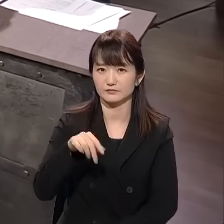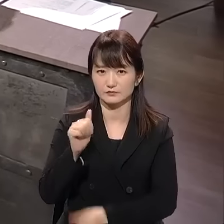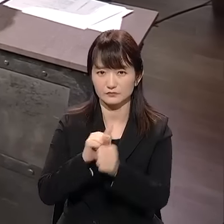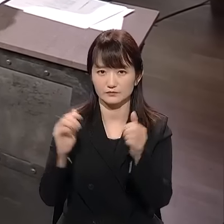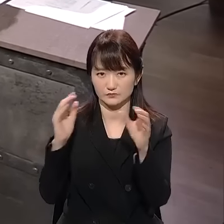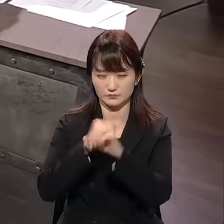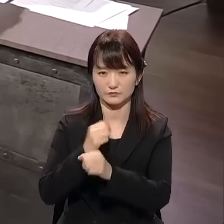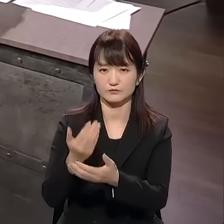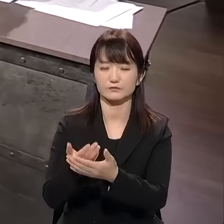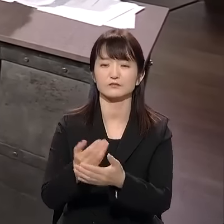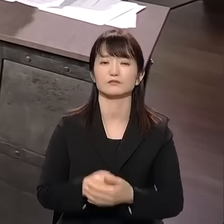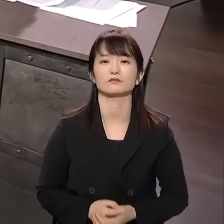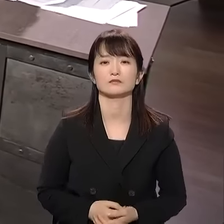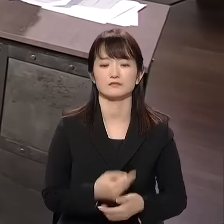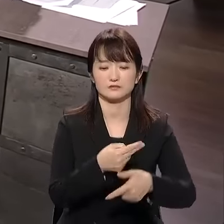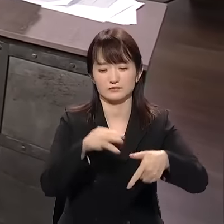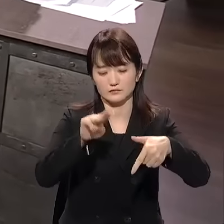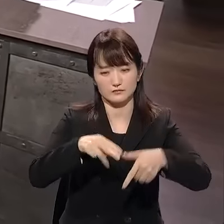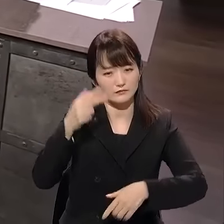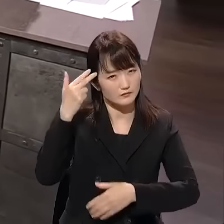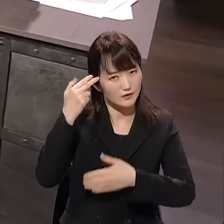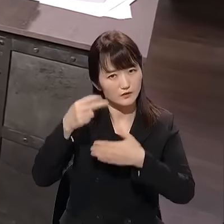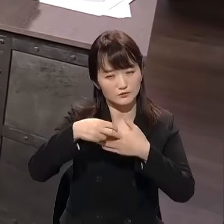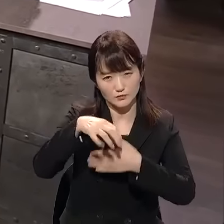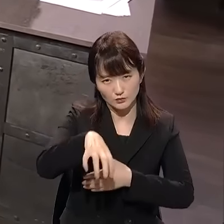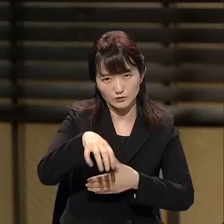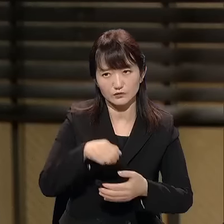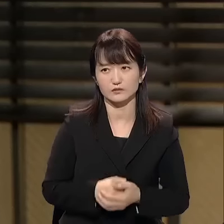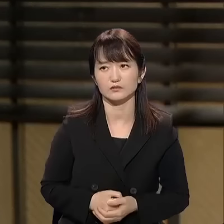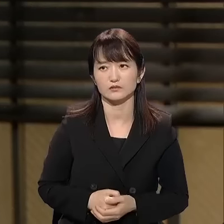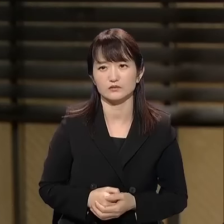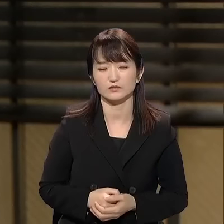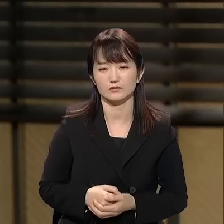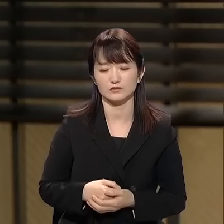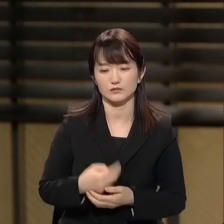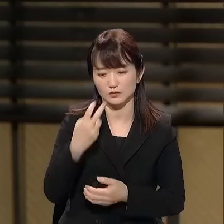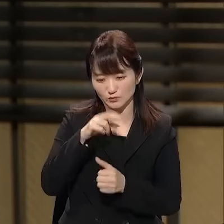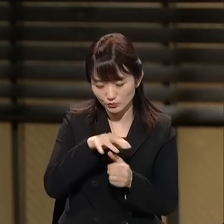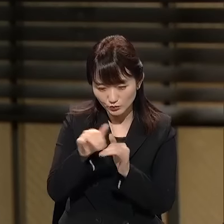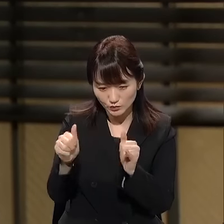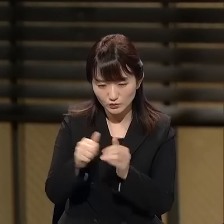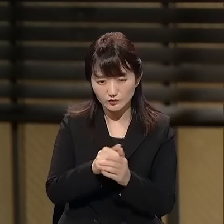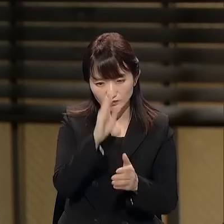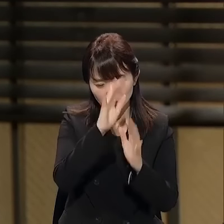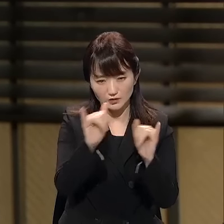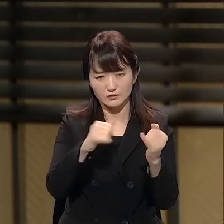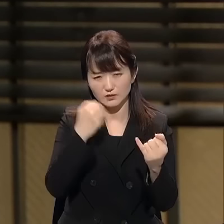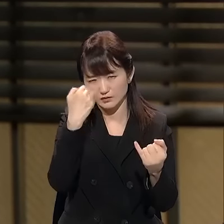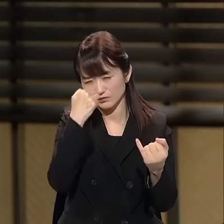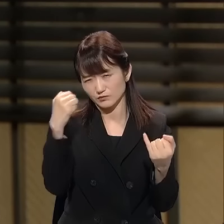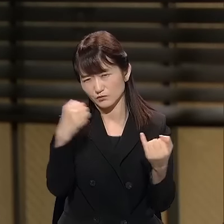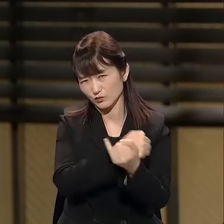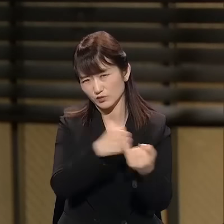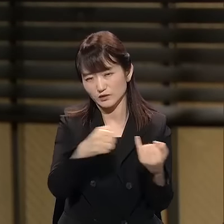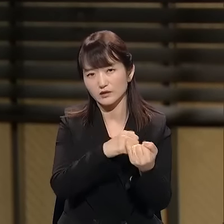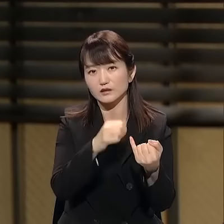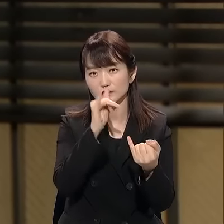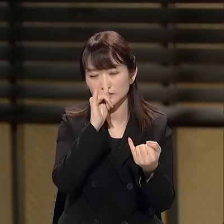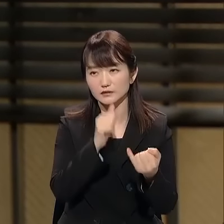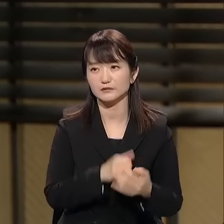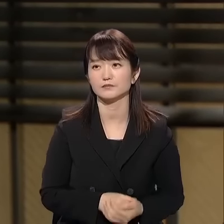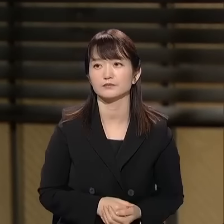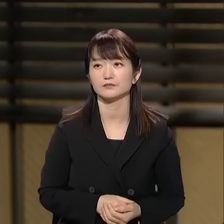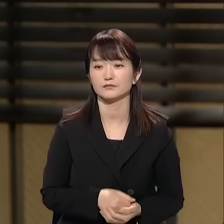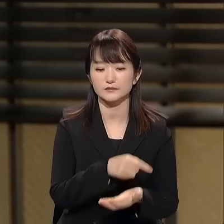주시죠네 인천안 정신병원에서 어 병원 보호사가 환자를 폭행하는 일이 벌어졌다고 하는데요이 사연은 이제